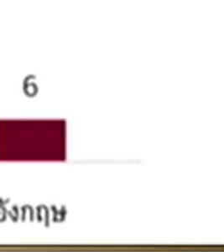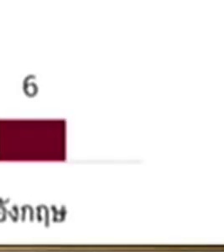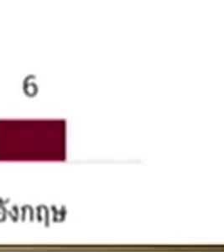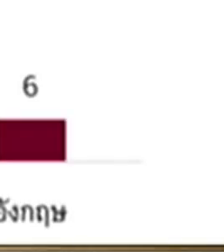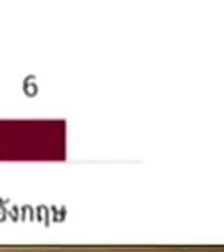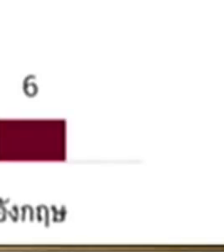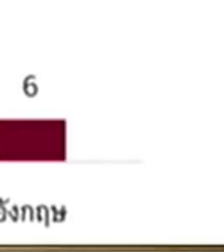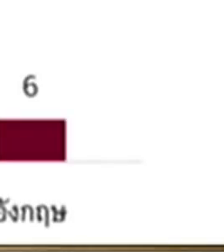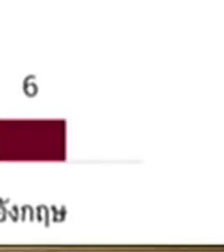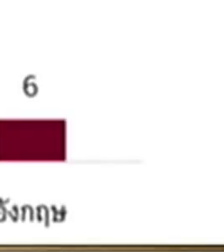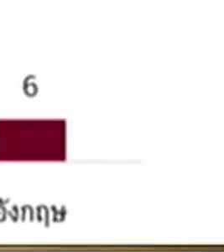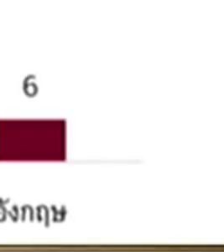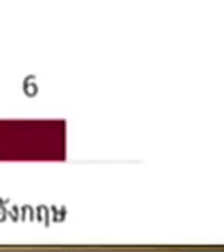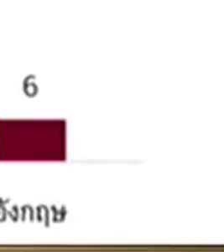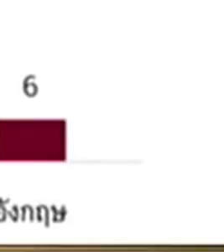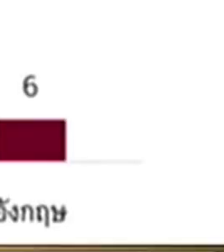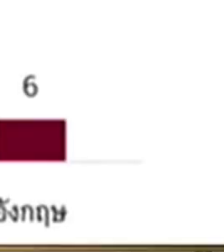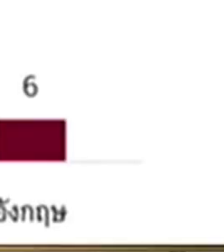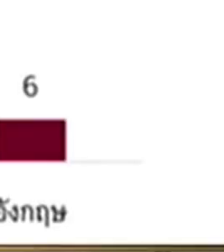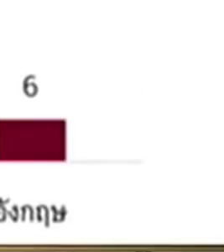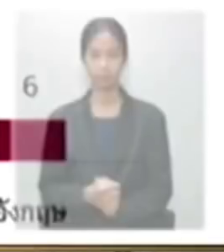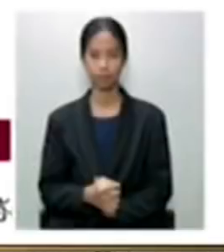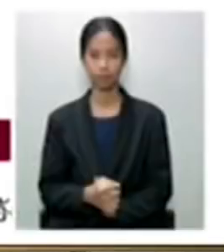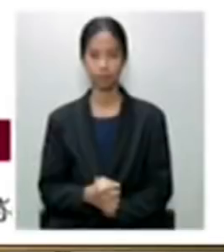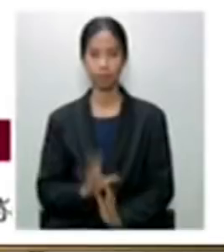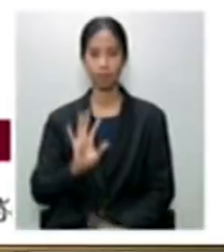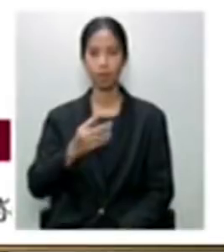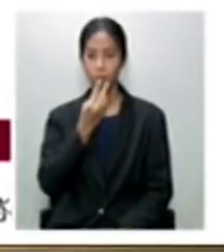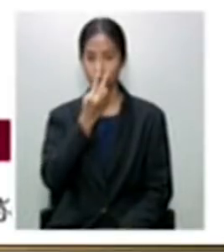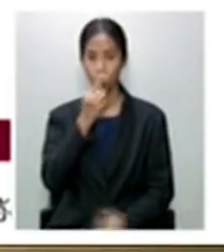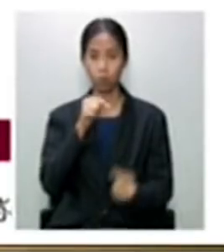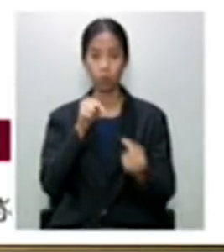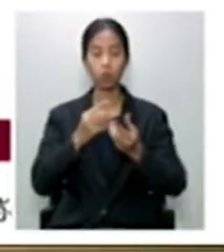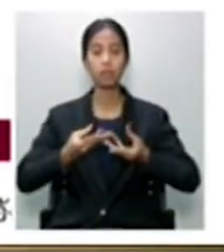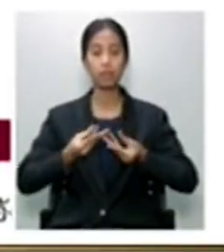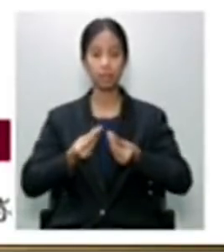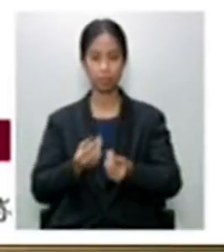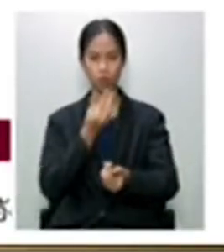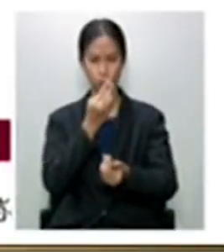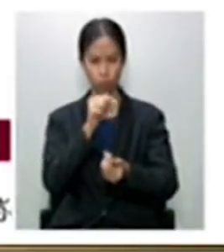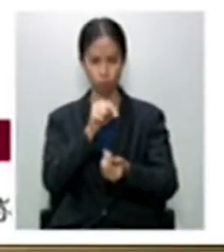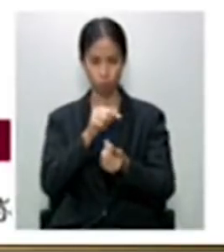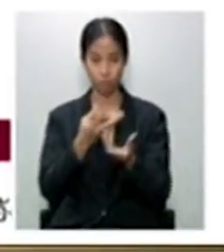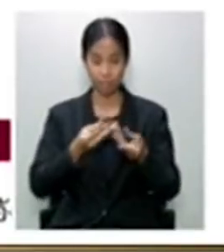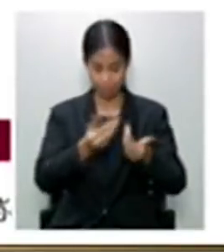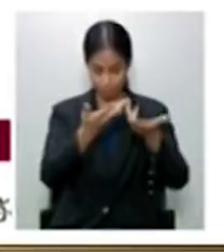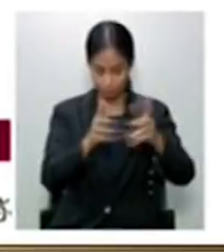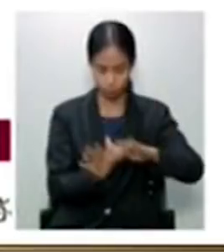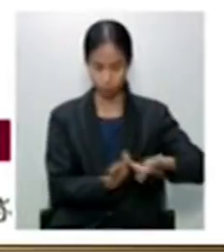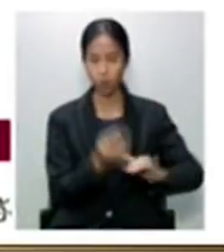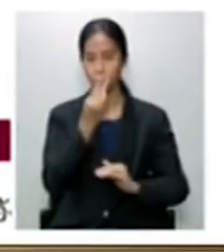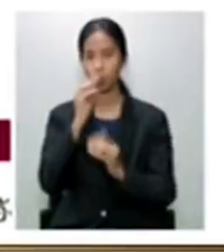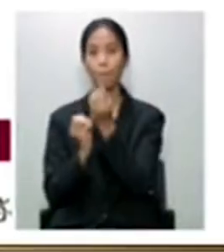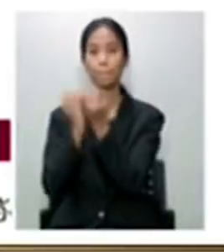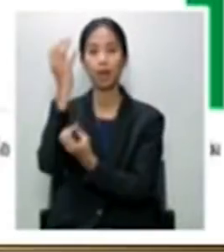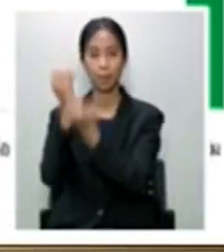ชน์อย่างนี้ไปทำไมครับเมื่อเราดูกันที่ดินแล้วเรามาดูที่เรื่องของป่าไม้ต่อครับส